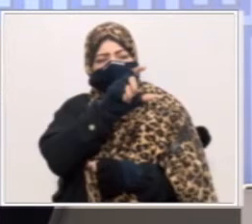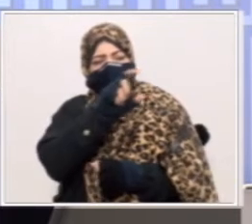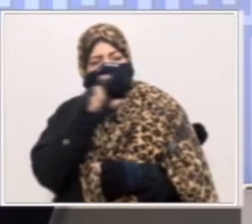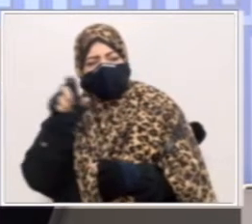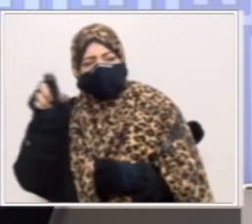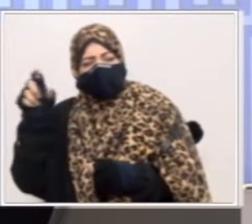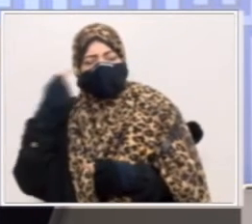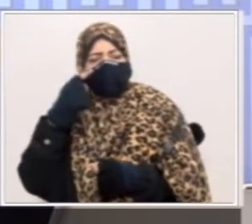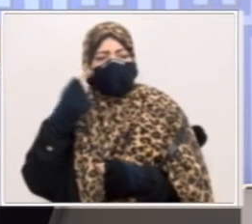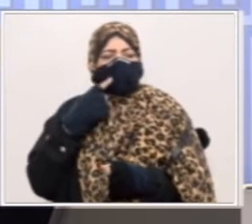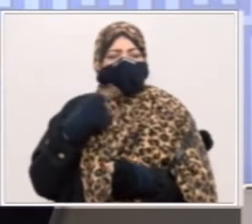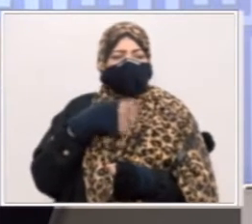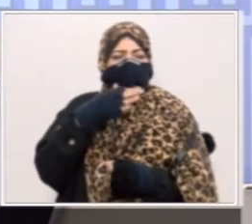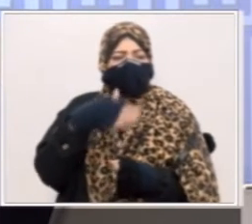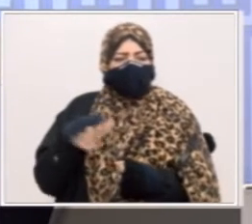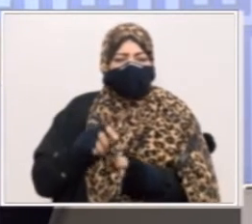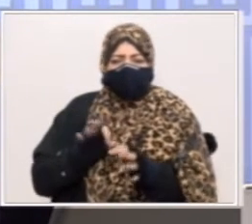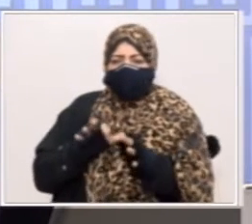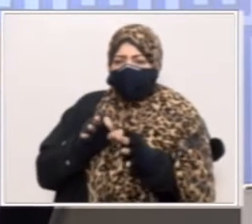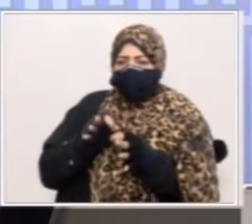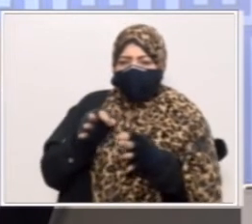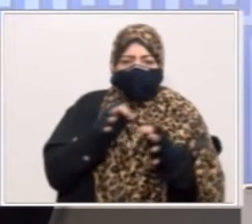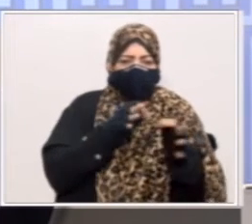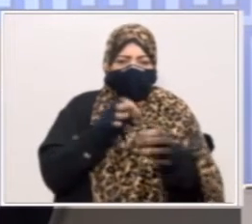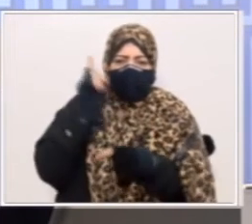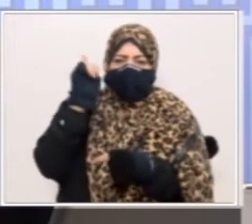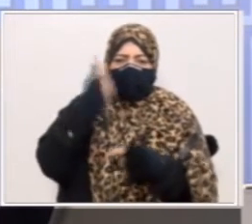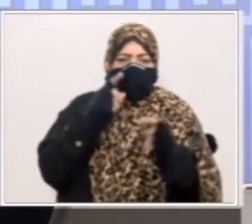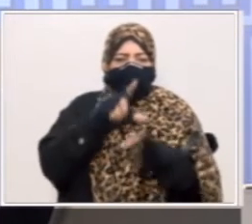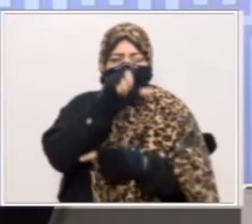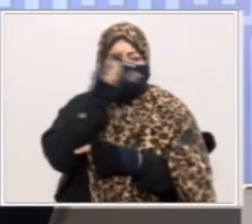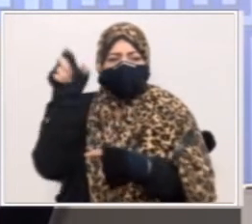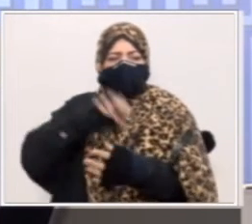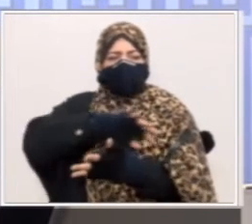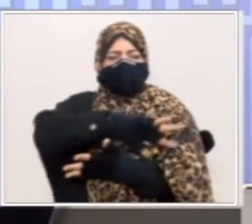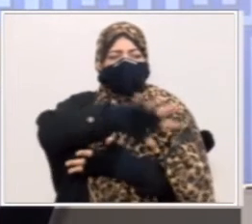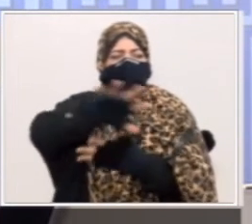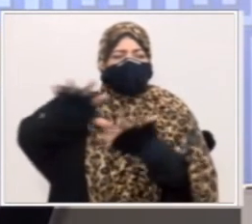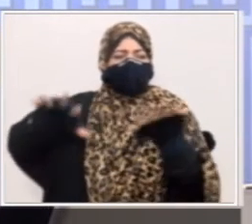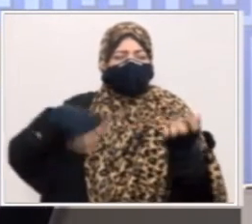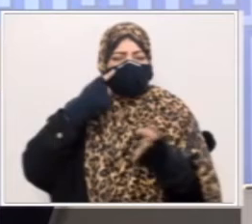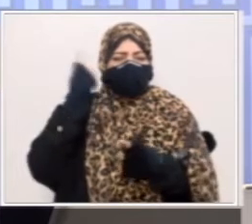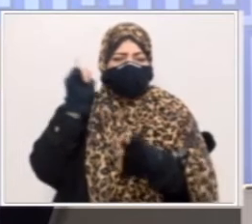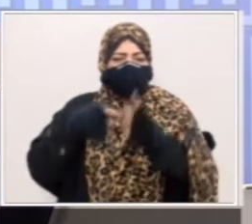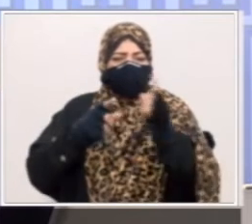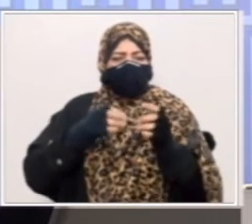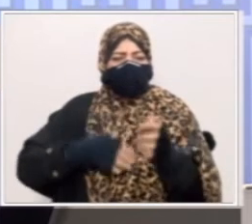مخططات في بلاد الإسلام، وتعدوا عليهم بالقتل والتنكيل، ثم